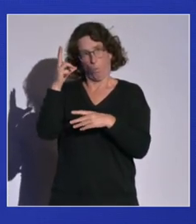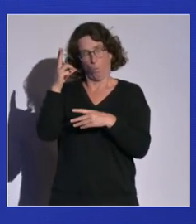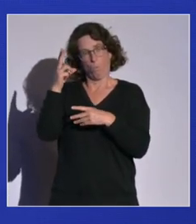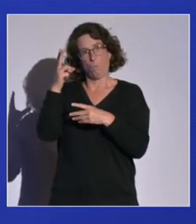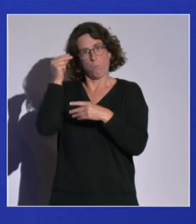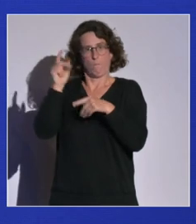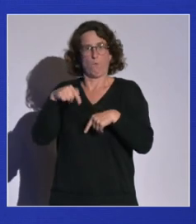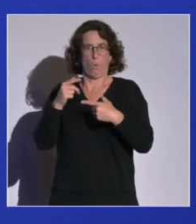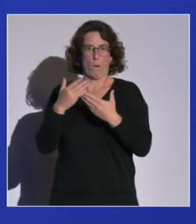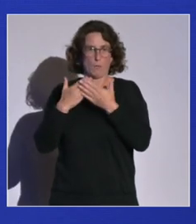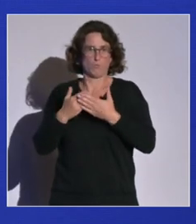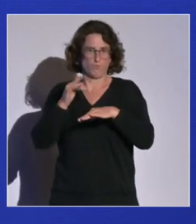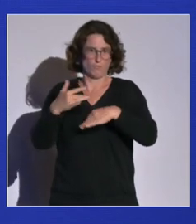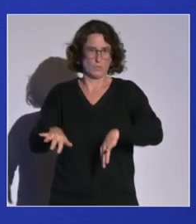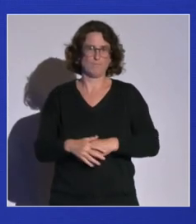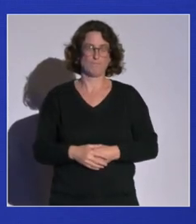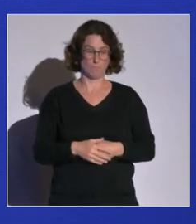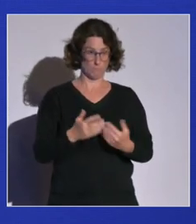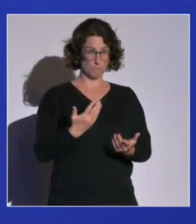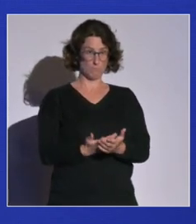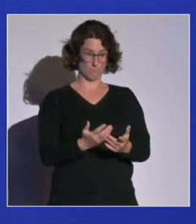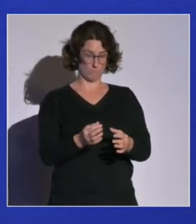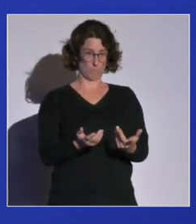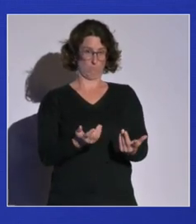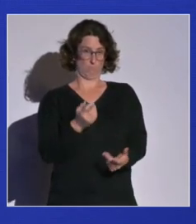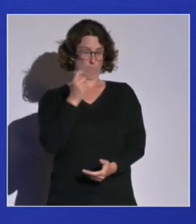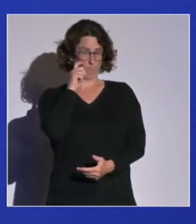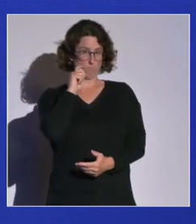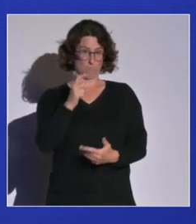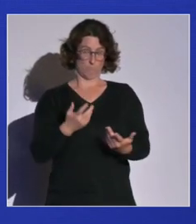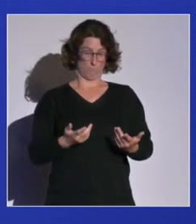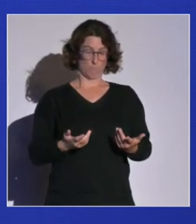notion-là, c'est une notion terriblement inquiétante pour une nation moderne.